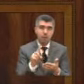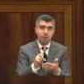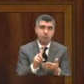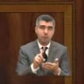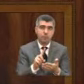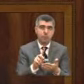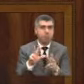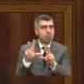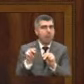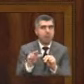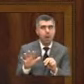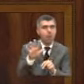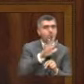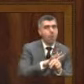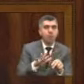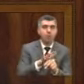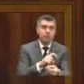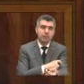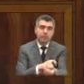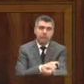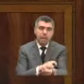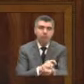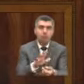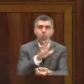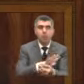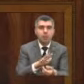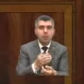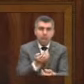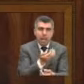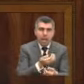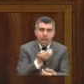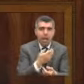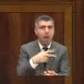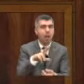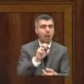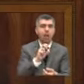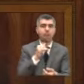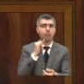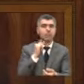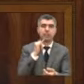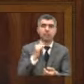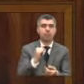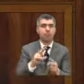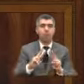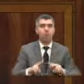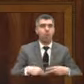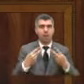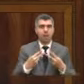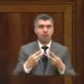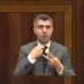بحالكم كلكم، وكنعرف البصاره وعشت بها وكنعرف هادشي كله. يعني ما نبقوش نديروا المزايدات في